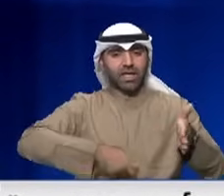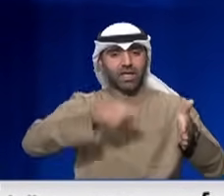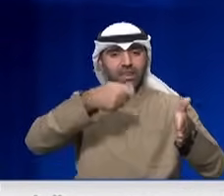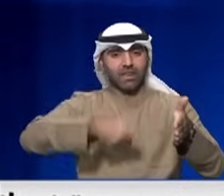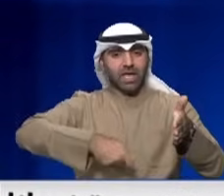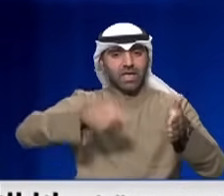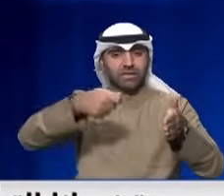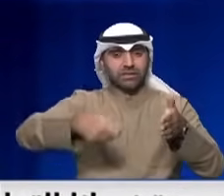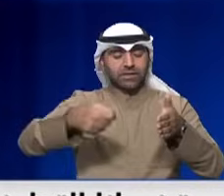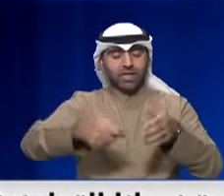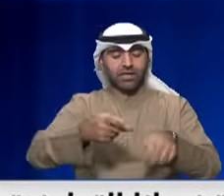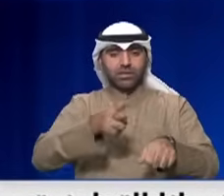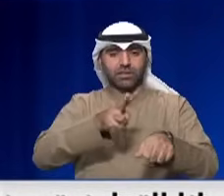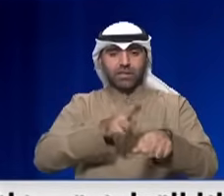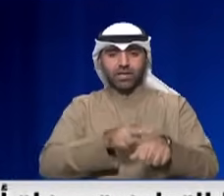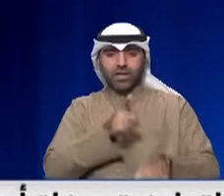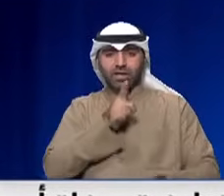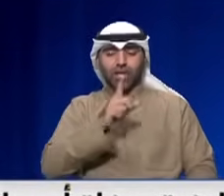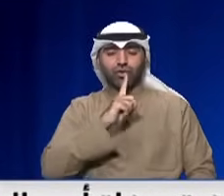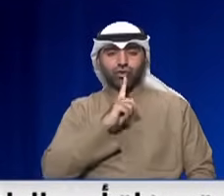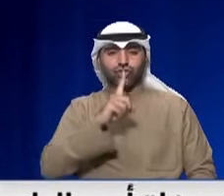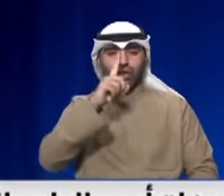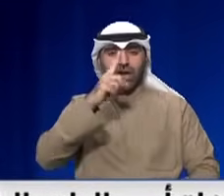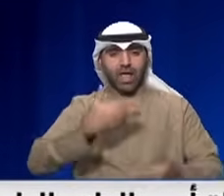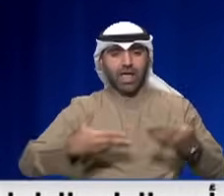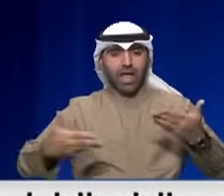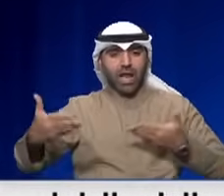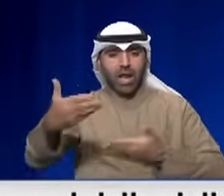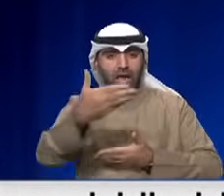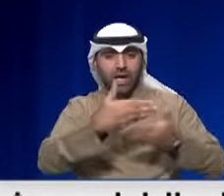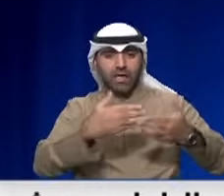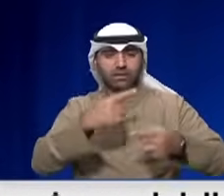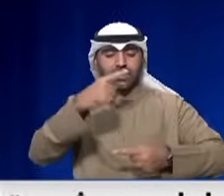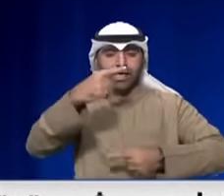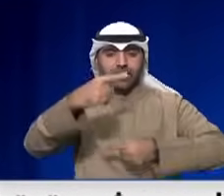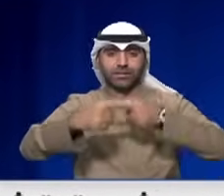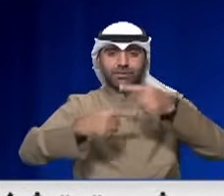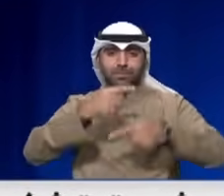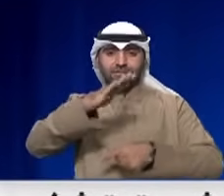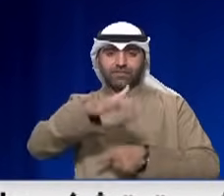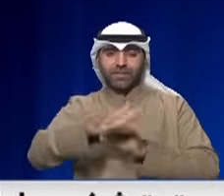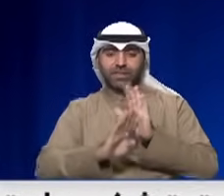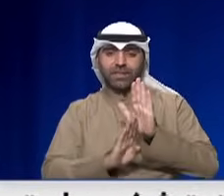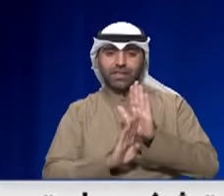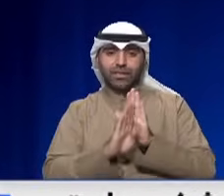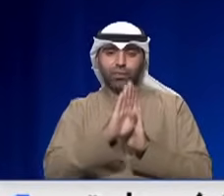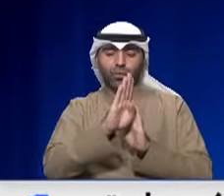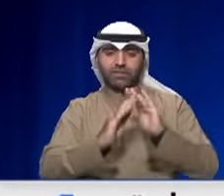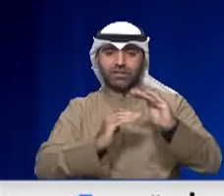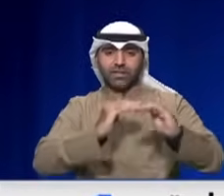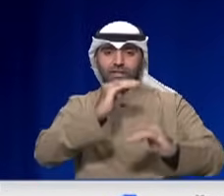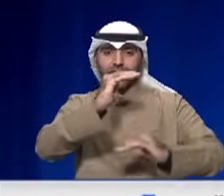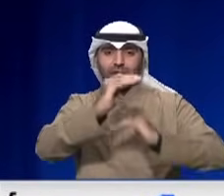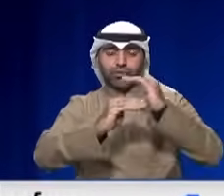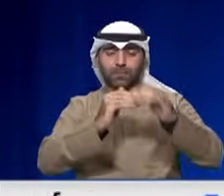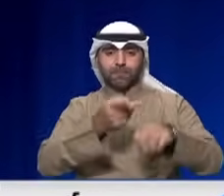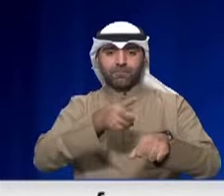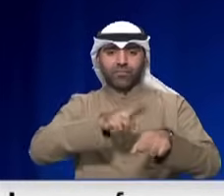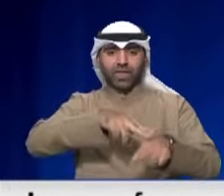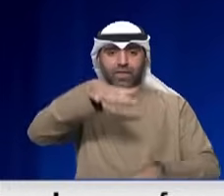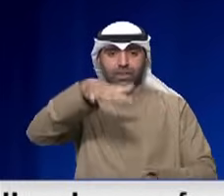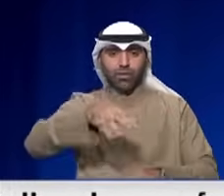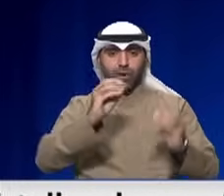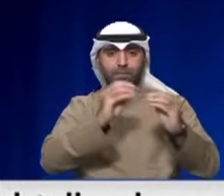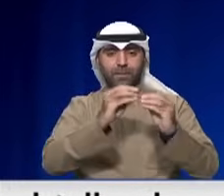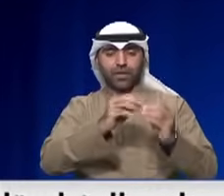ضمنها خالص شكره وتقديره على ما عبر عنه من تعاطف ومواساه بهذا المصاب الاليم متمنيا